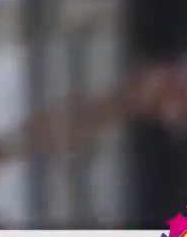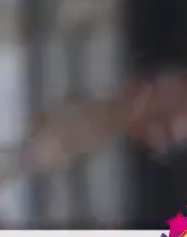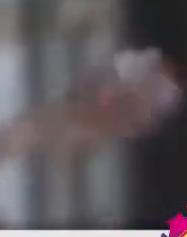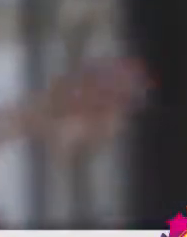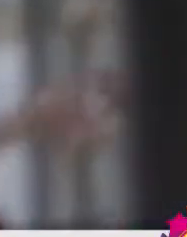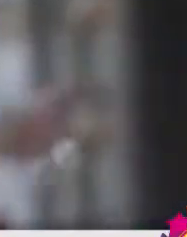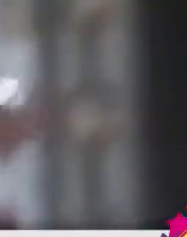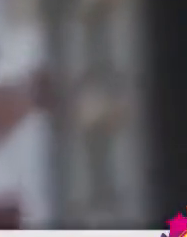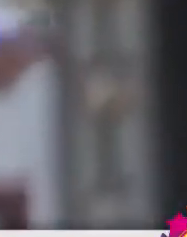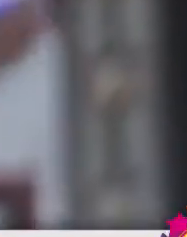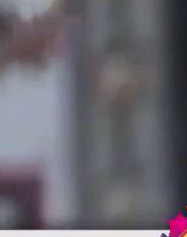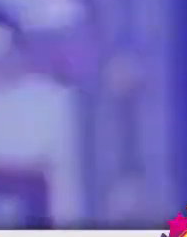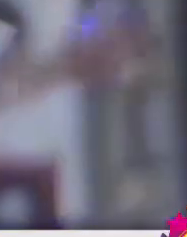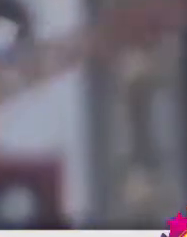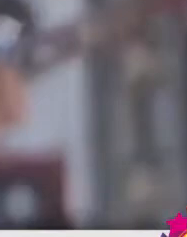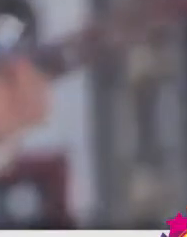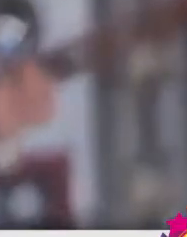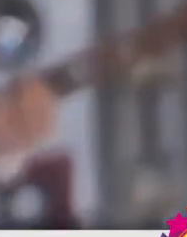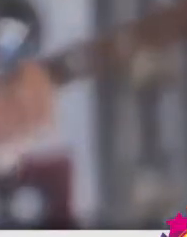당신이 던져놓은